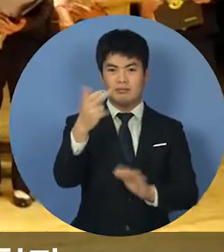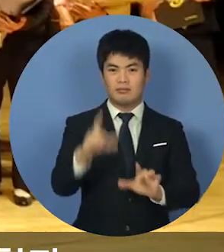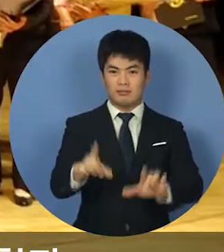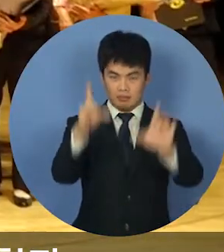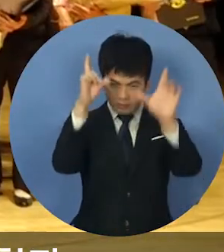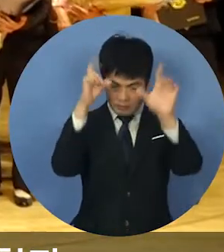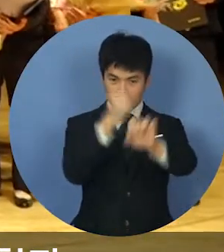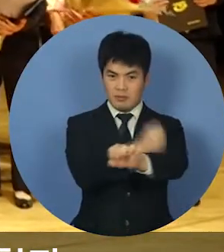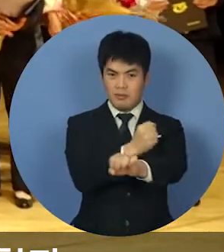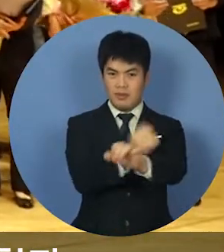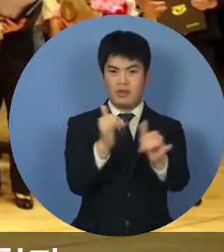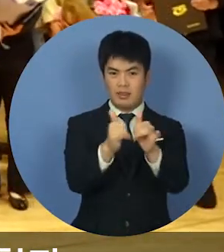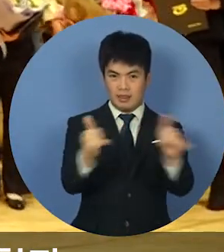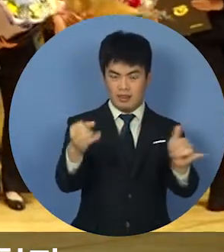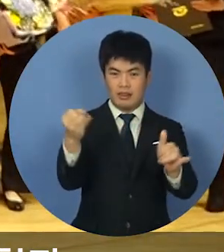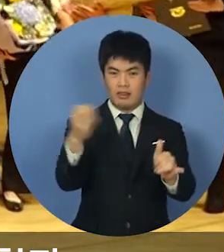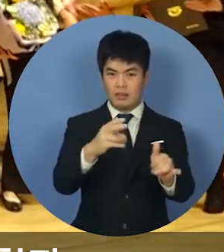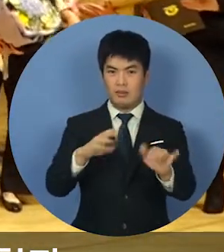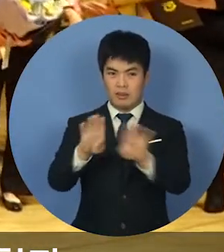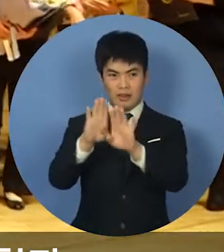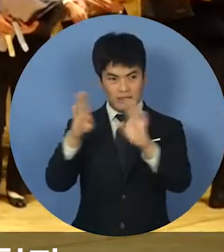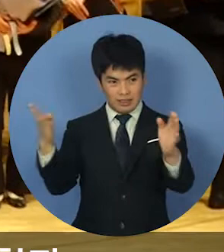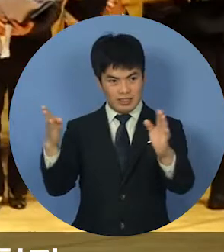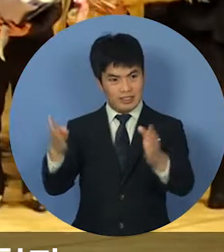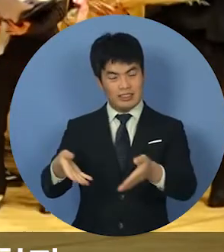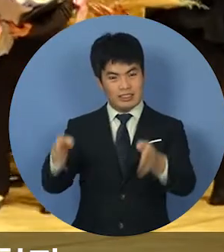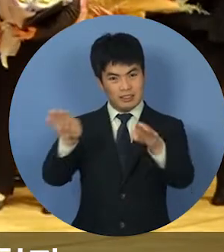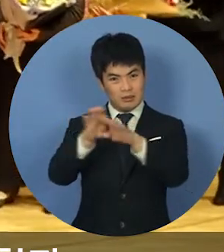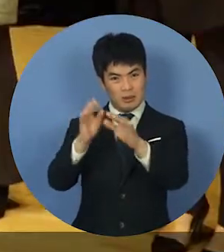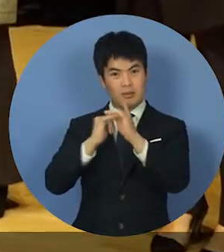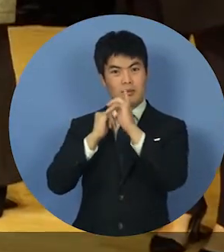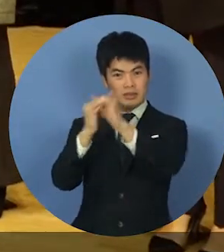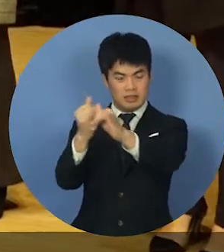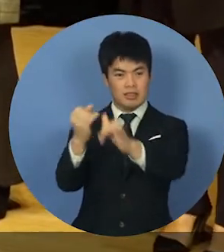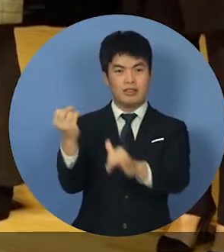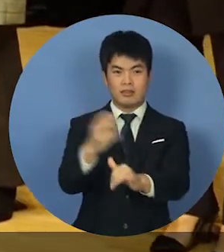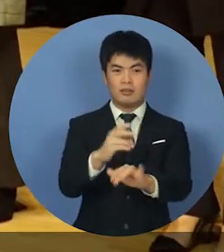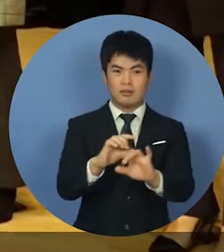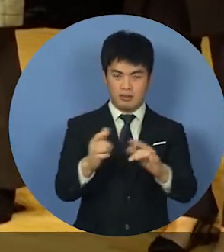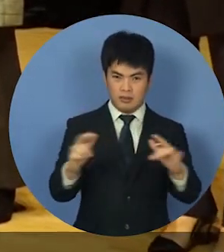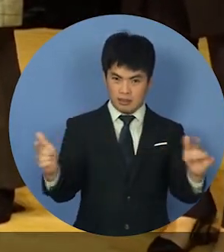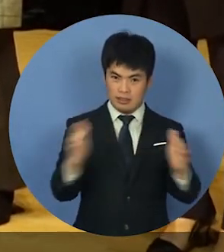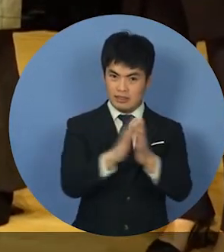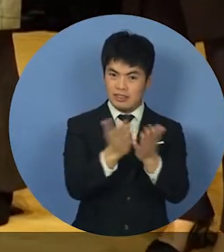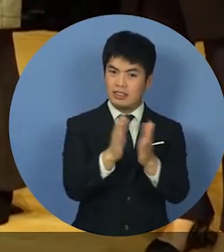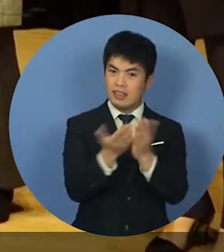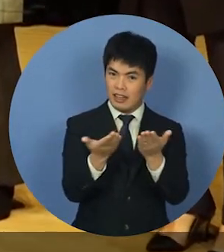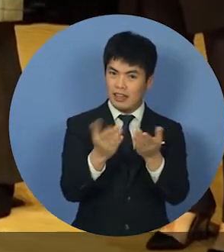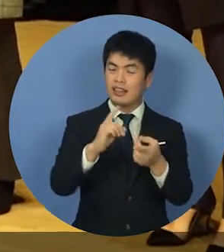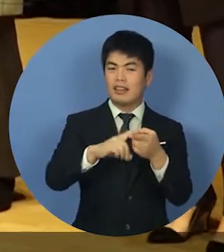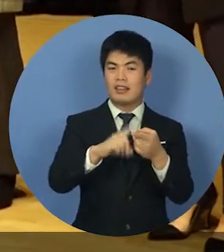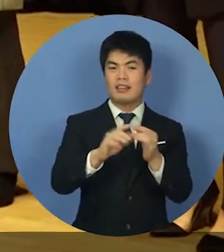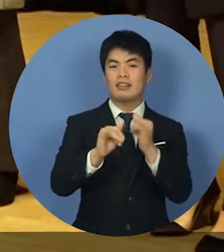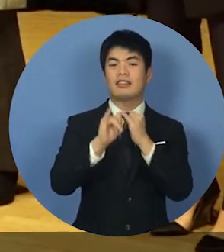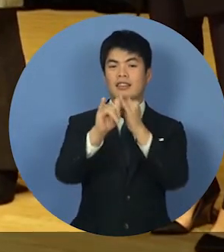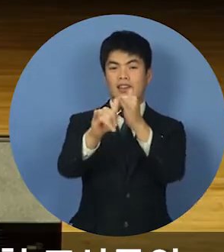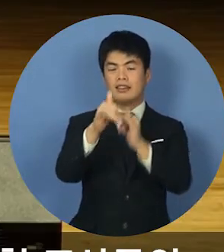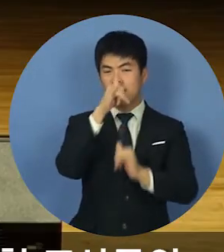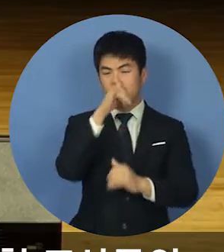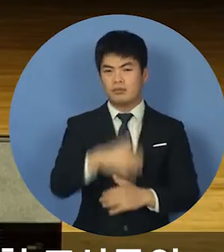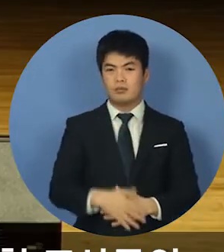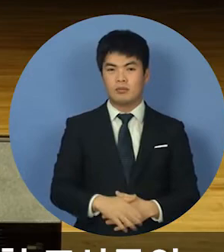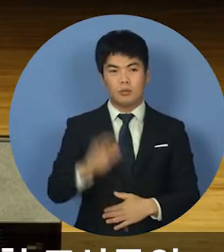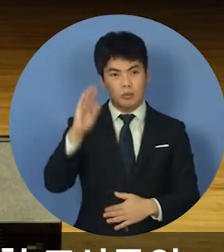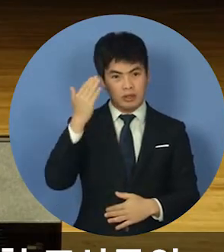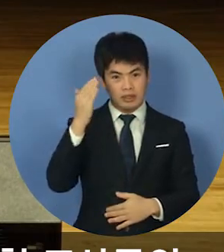2017 보육발전 유공자 및 열린 어린이집 선정시설 표창과 우수 교재교구 공모전 수상자 지상식이 있었으며